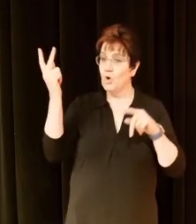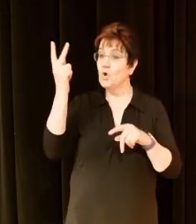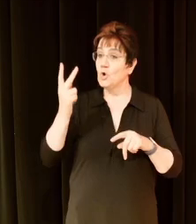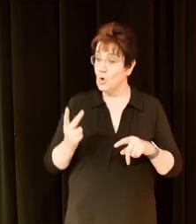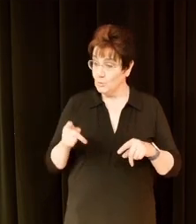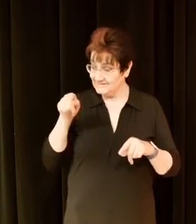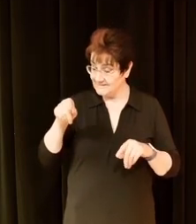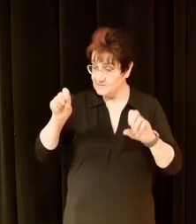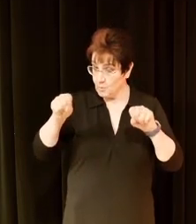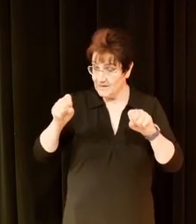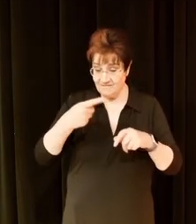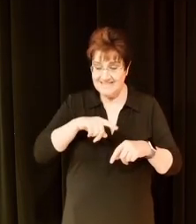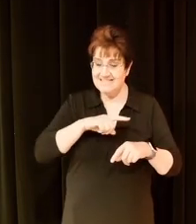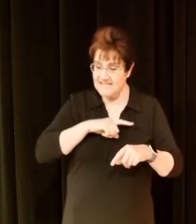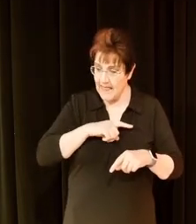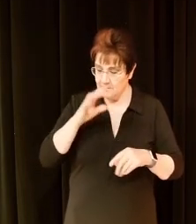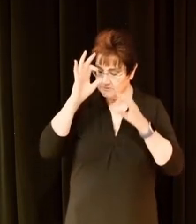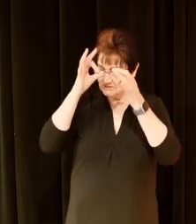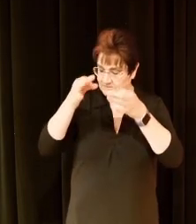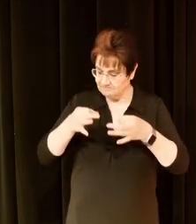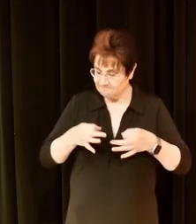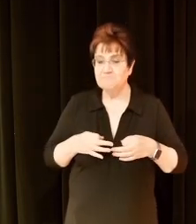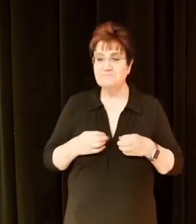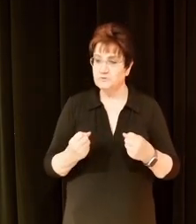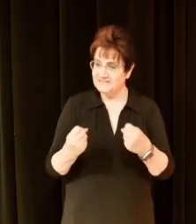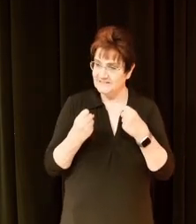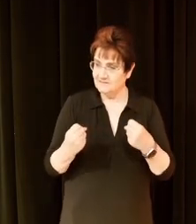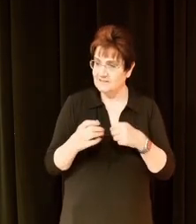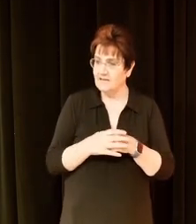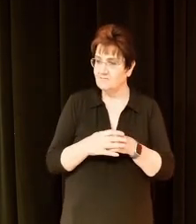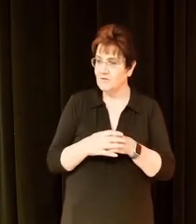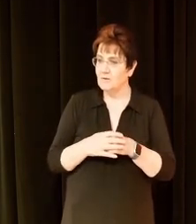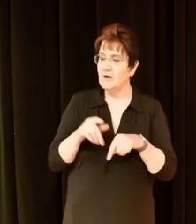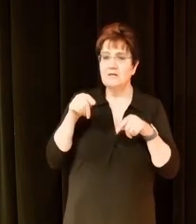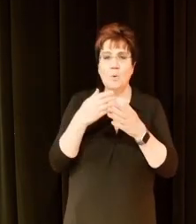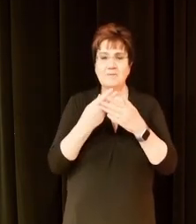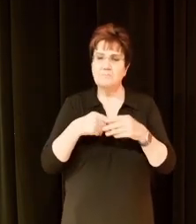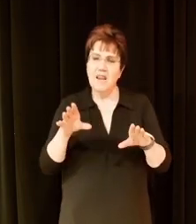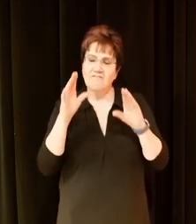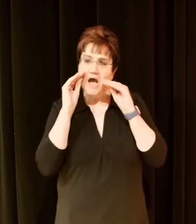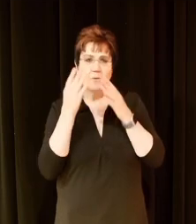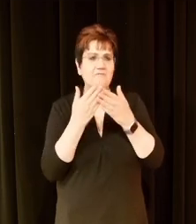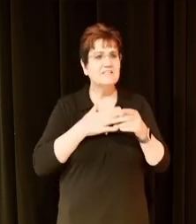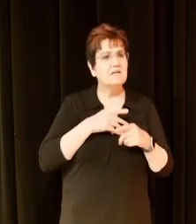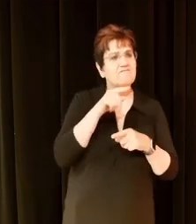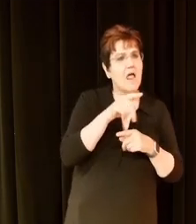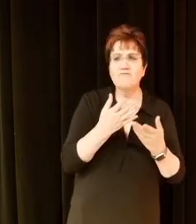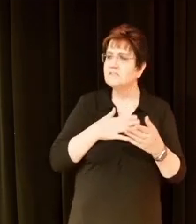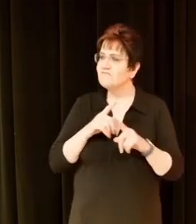uns selbst zu vergewissern. Im Gegenüber, in unserer Wahrnehmung, was gefällt mir nicht, das kennen Sie auch